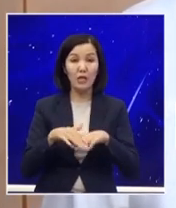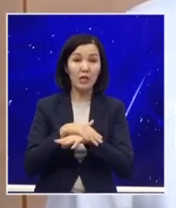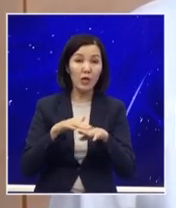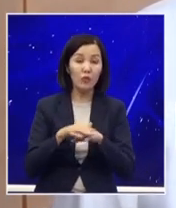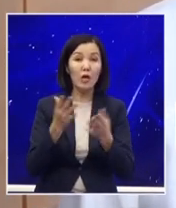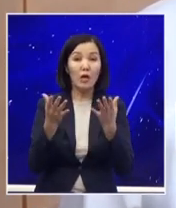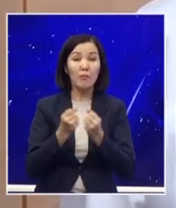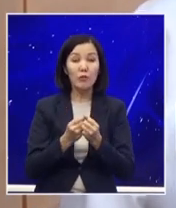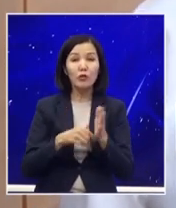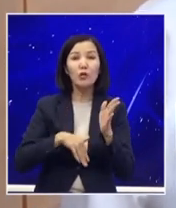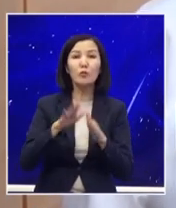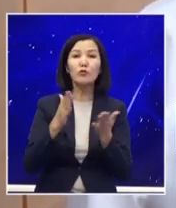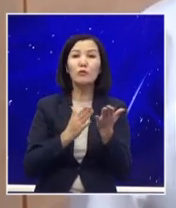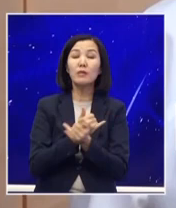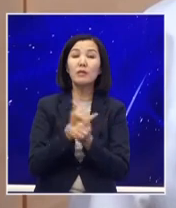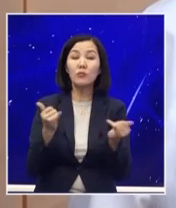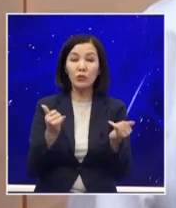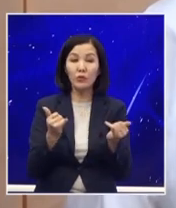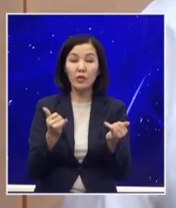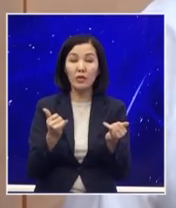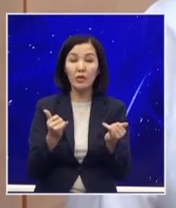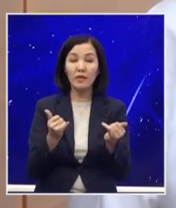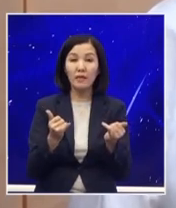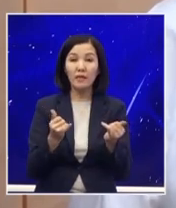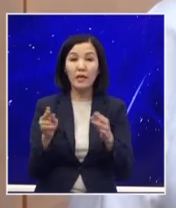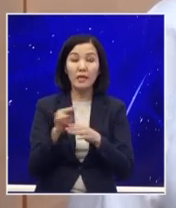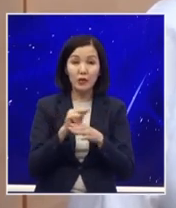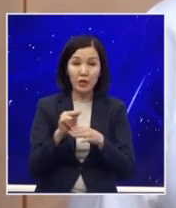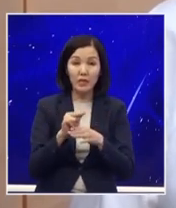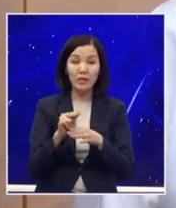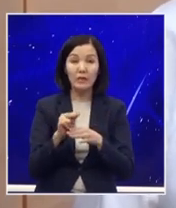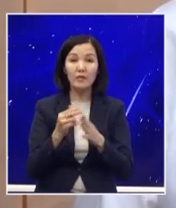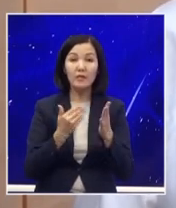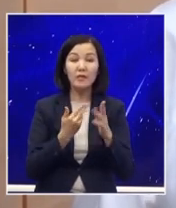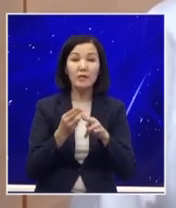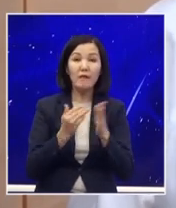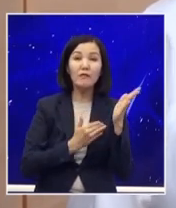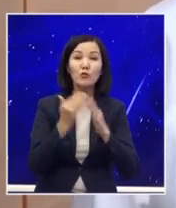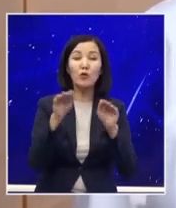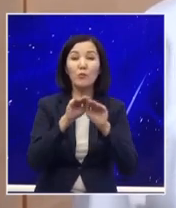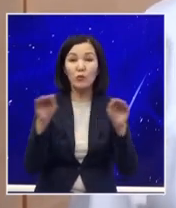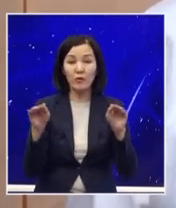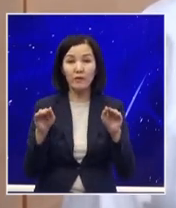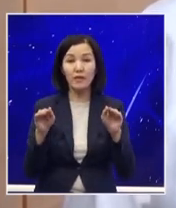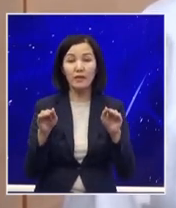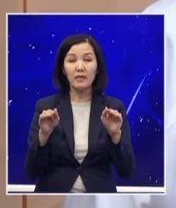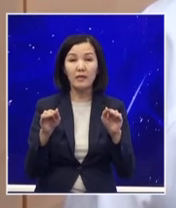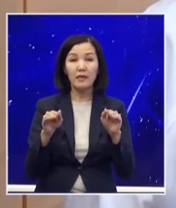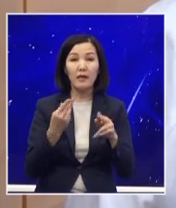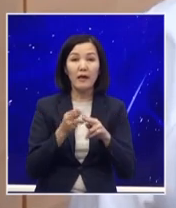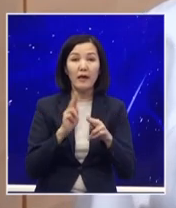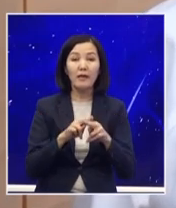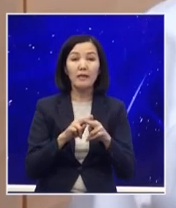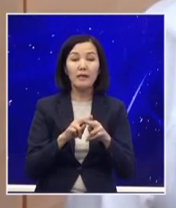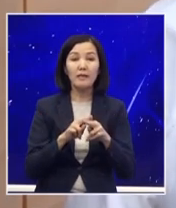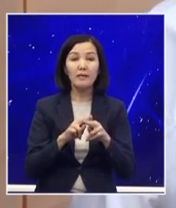будет получать такие методы лечения на высоком уровне. И это вряд ли,